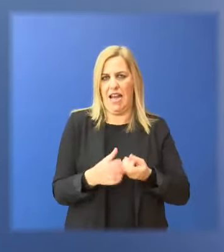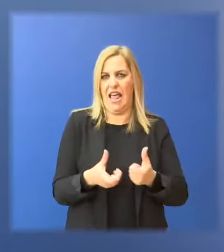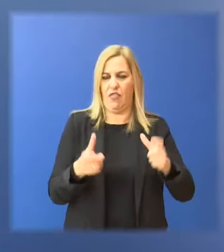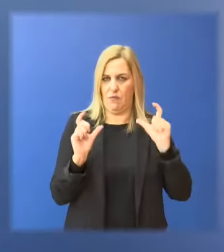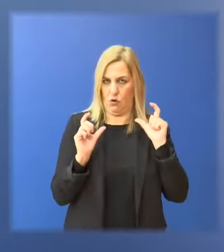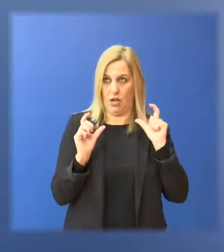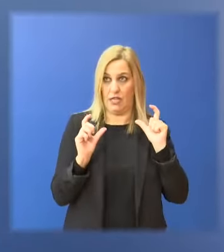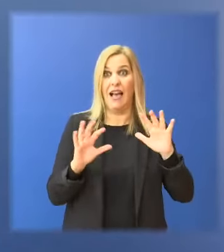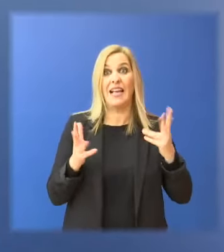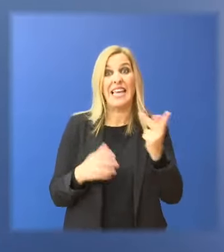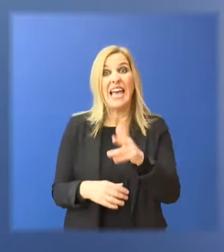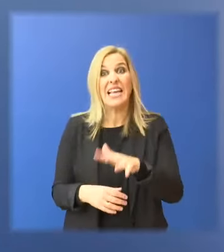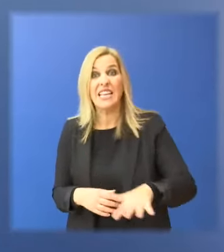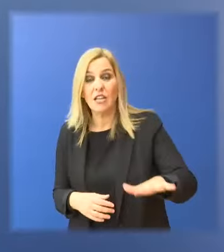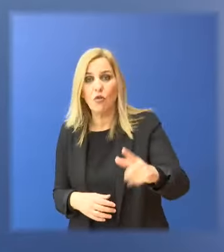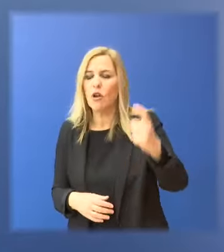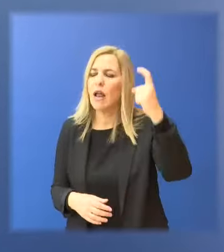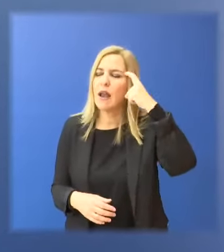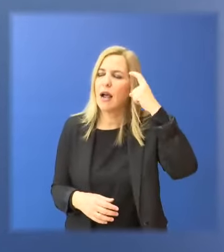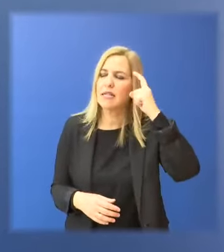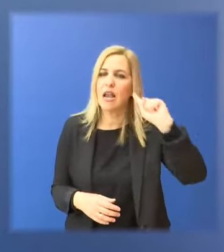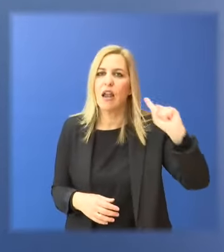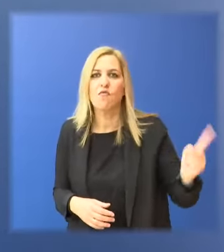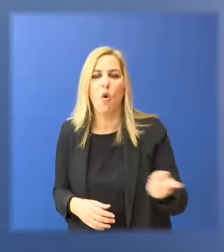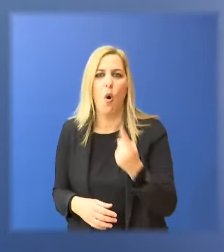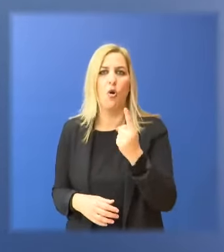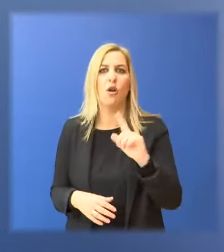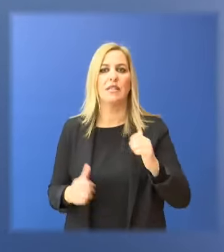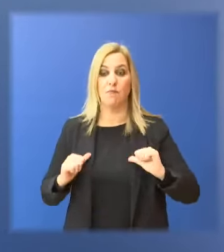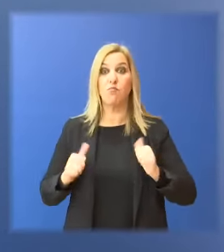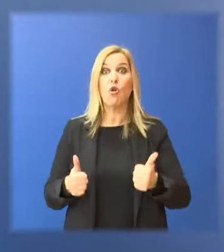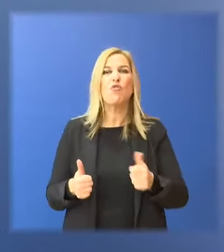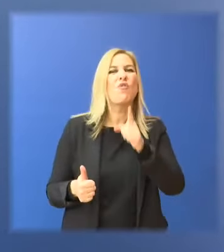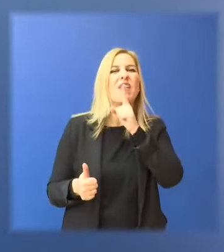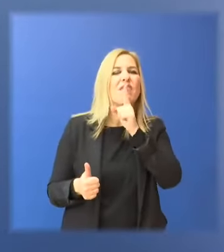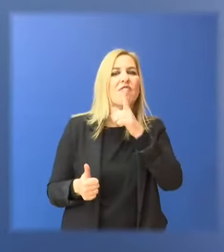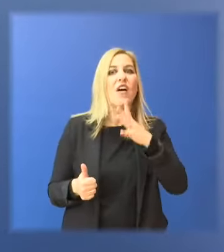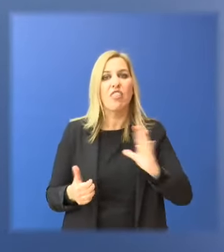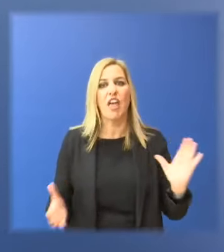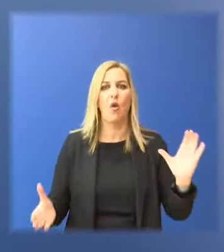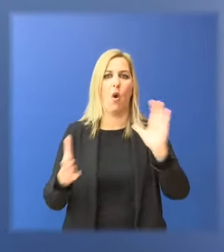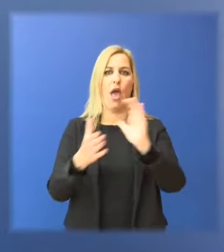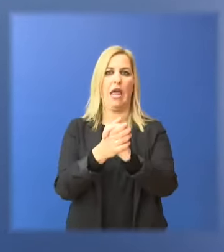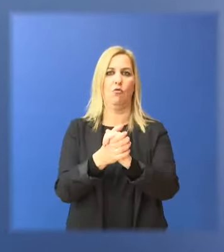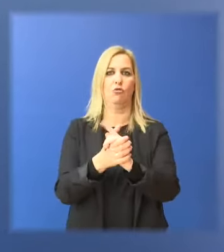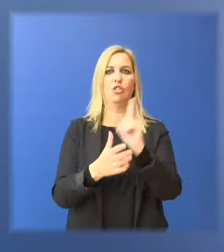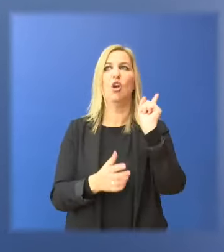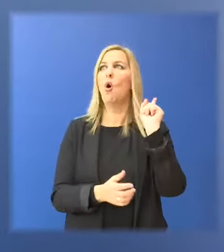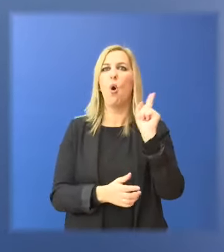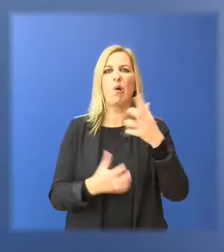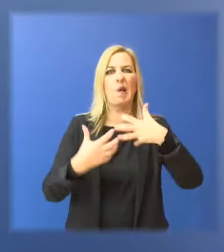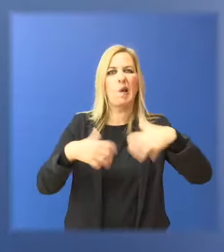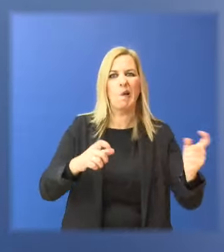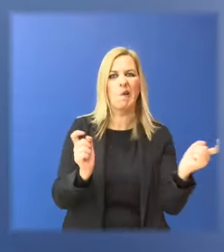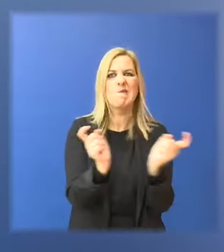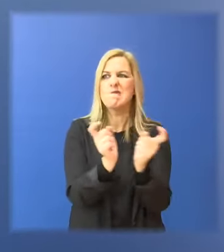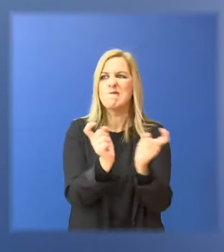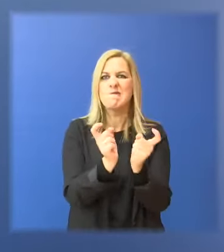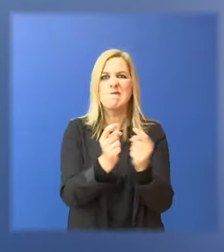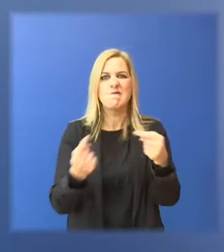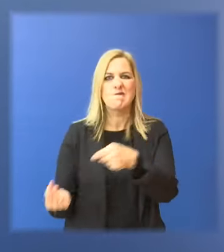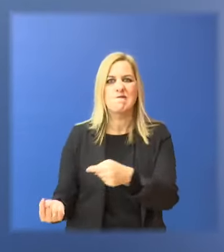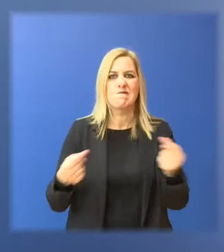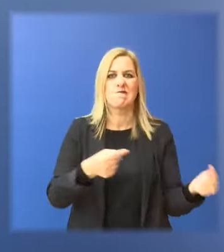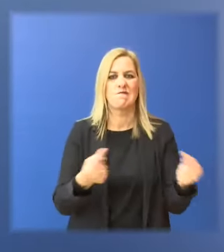στην κοινωνία με έναν λόγο ενωτικό. Θέλουμε αυτή η πρωτοβουλία να ενώσει τους πολίτες και όχι να τους διχάσει και